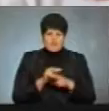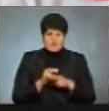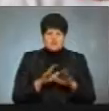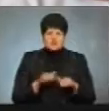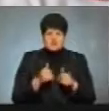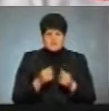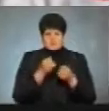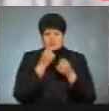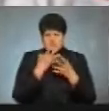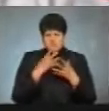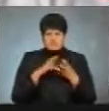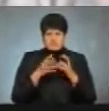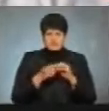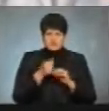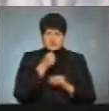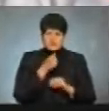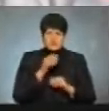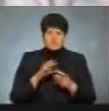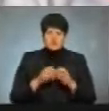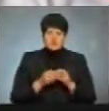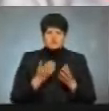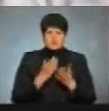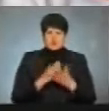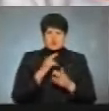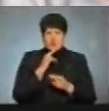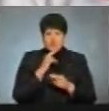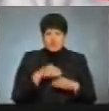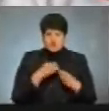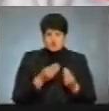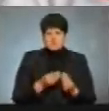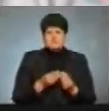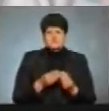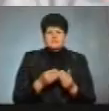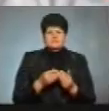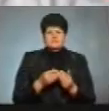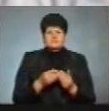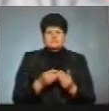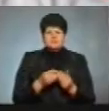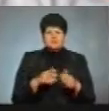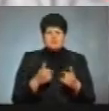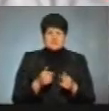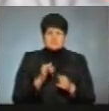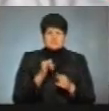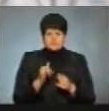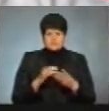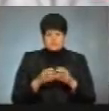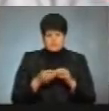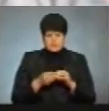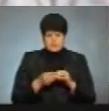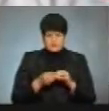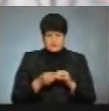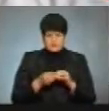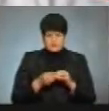видається позитивний експертний висновок. Якщо ж є якісь зауваження, то видається негативний експертний